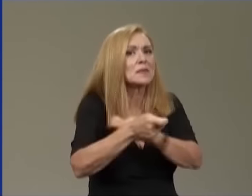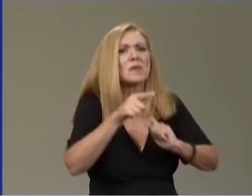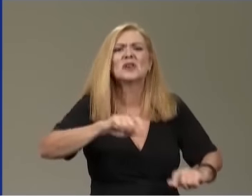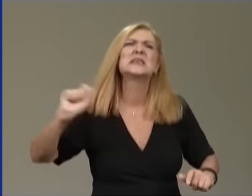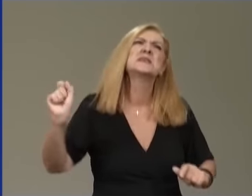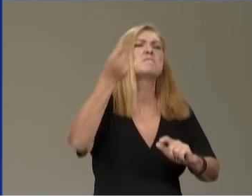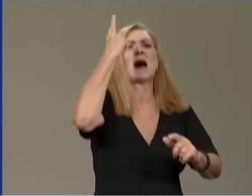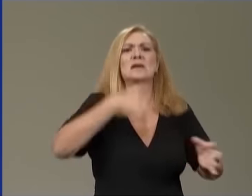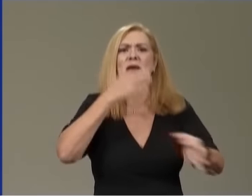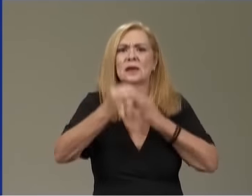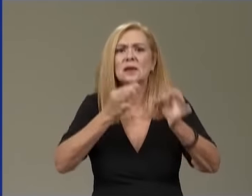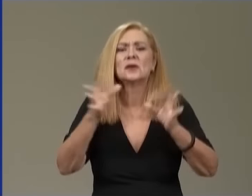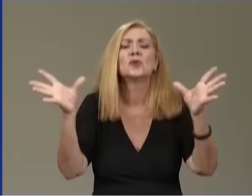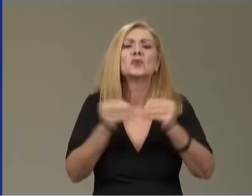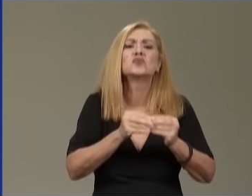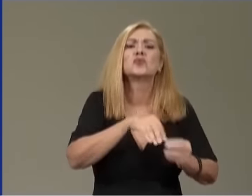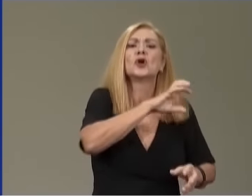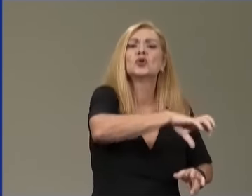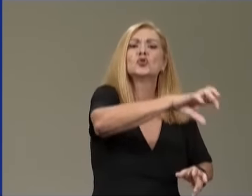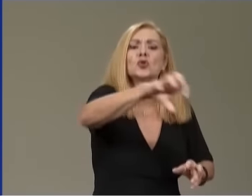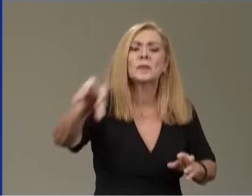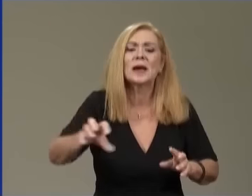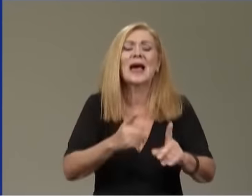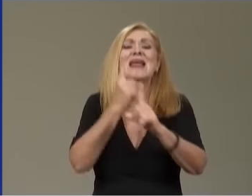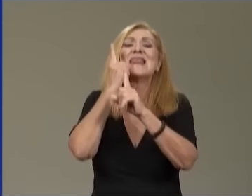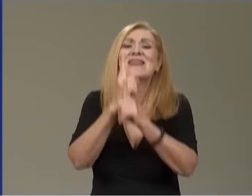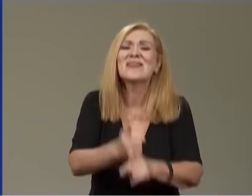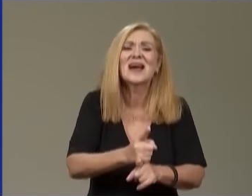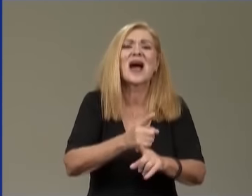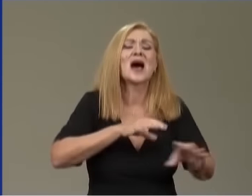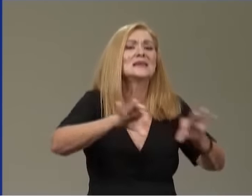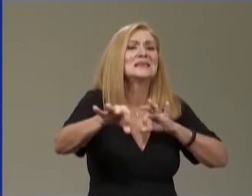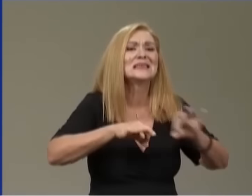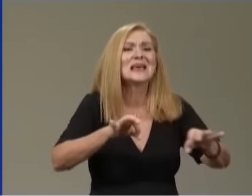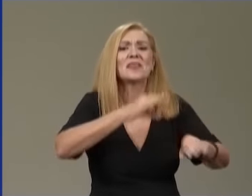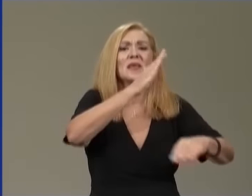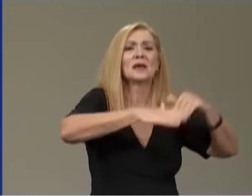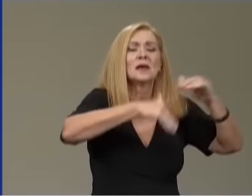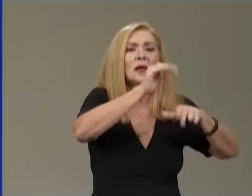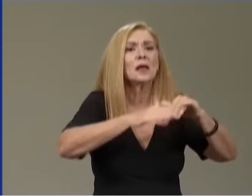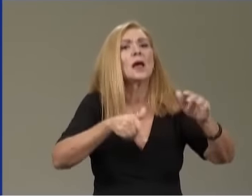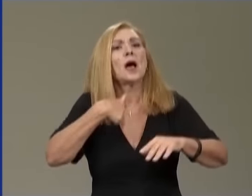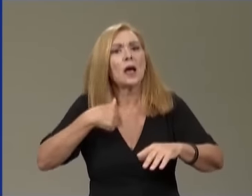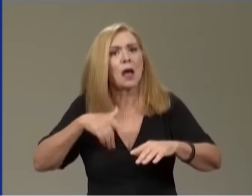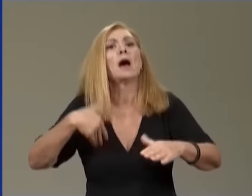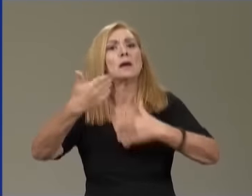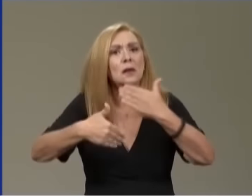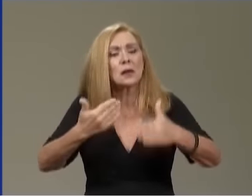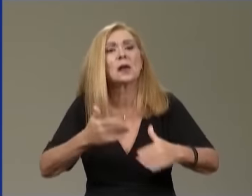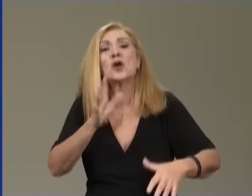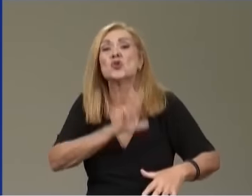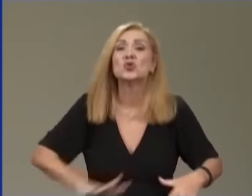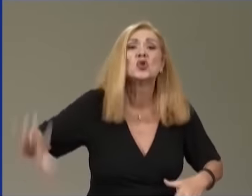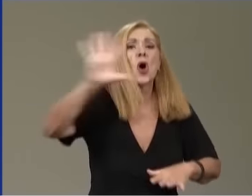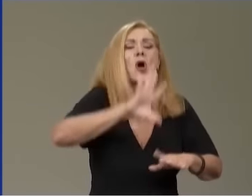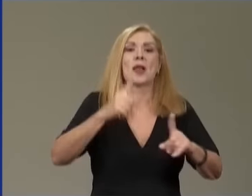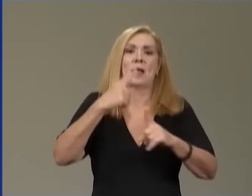Και αναφέρομαι στα τοπικά και ειδικά πολεοδομικά σχέδια που ήδη δρομολογούνται σε ολόκληρη την επικράτεια. Μόνο